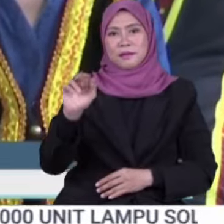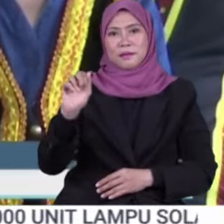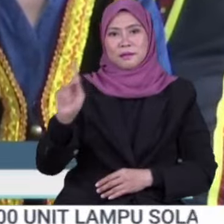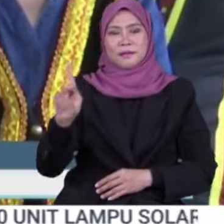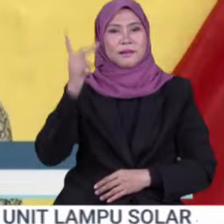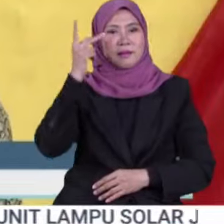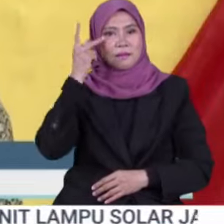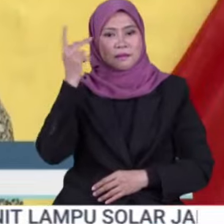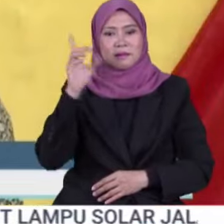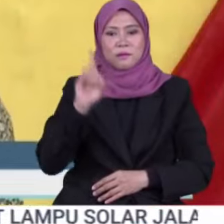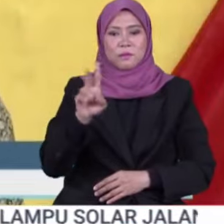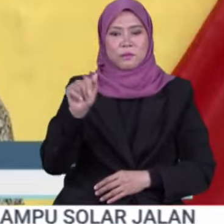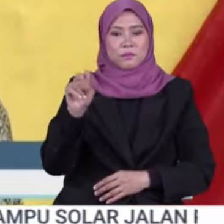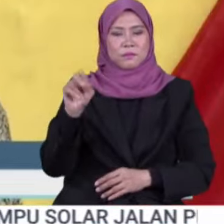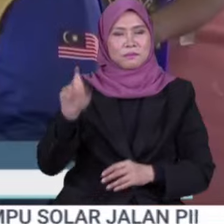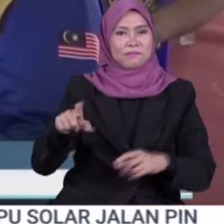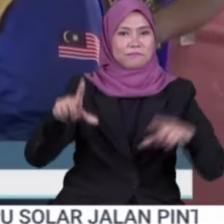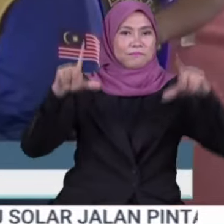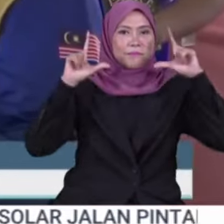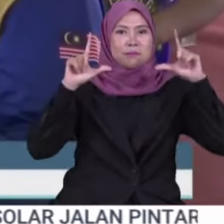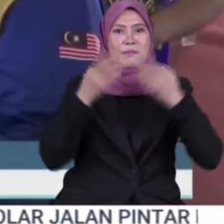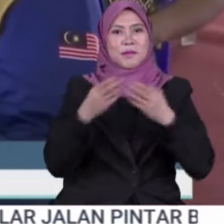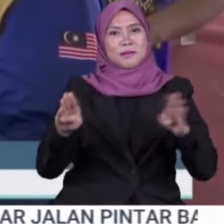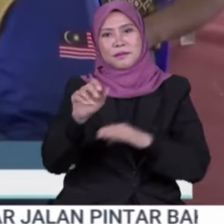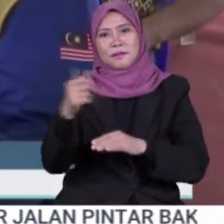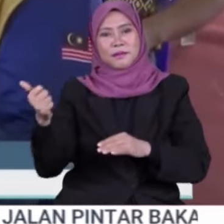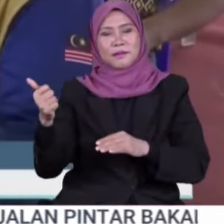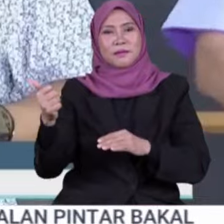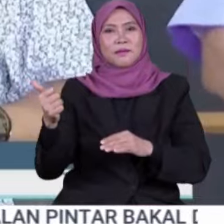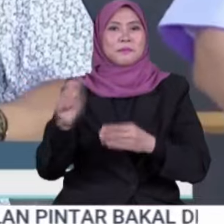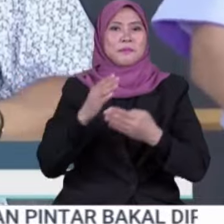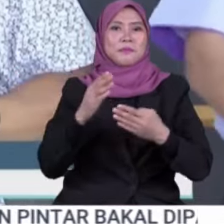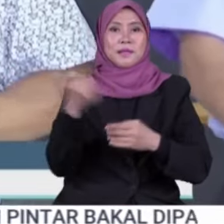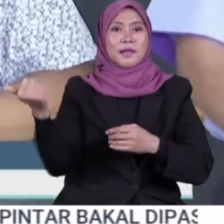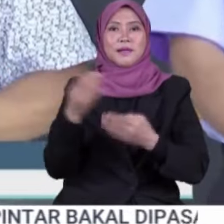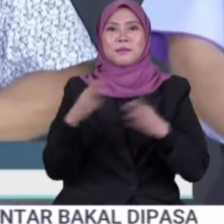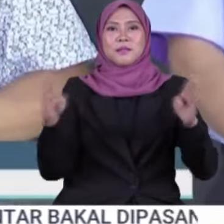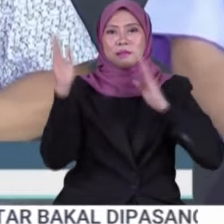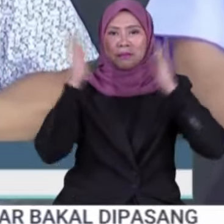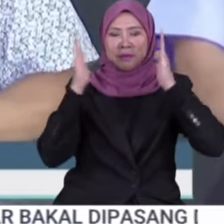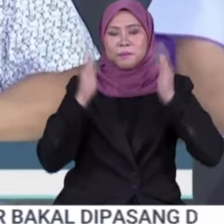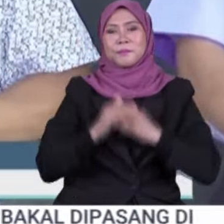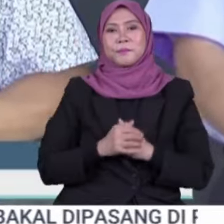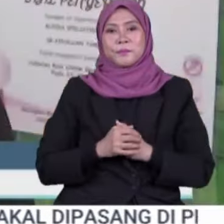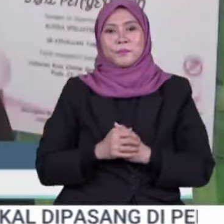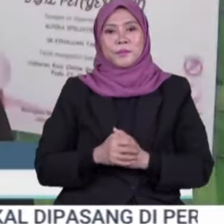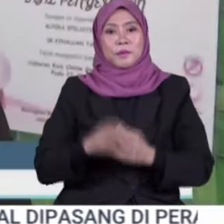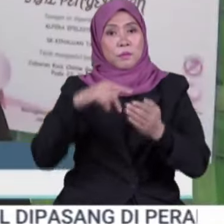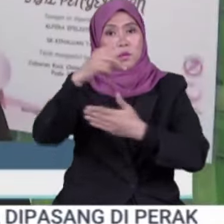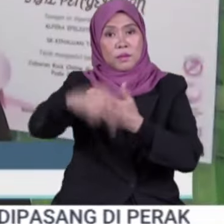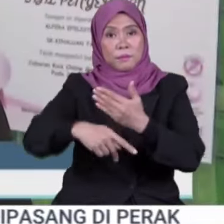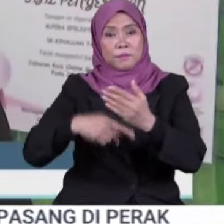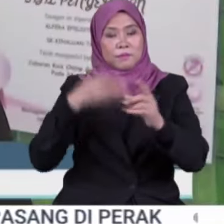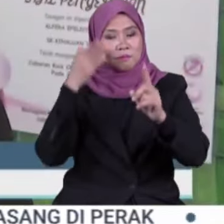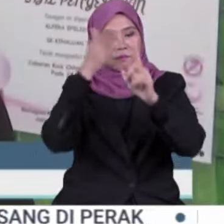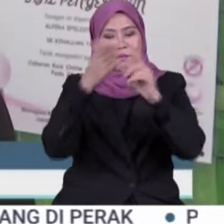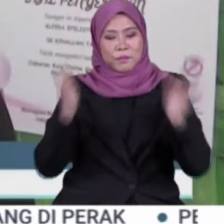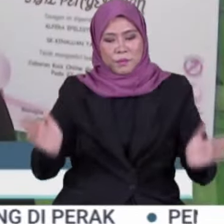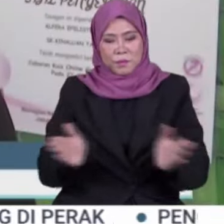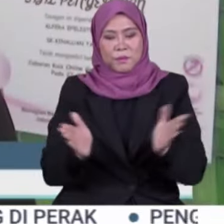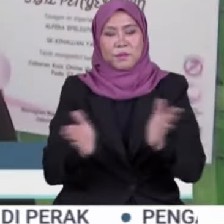kita ingin mempertabatkan juga bahasa-bahasa lain selain daripada bahasa kebangsaan. Program ini adalah bertujuan untuk menggalakkan